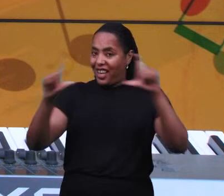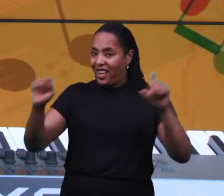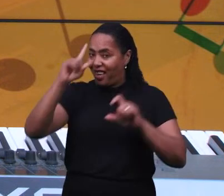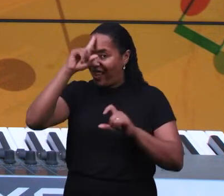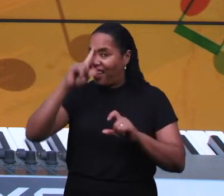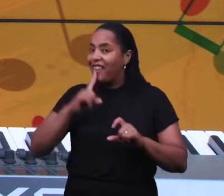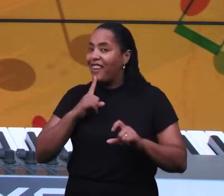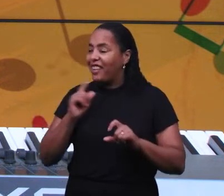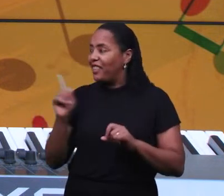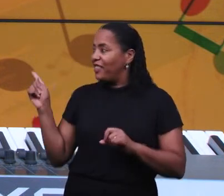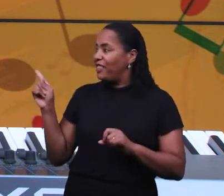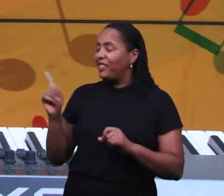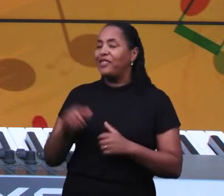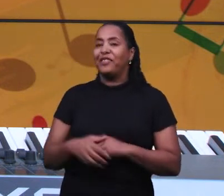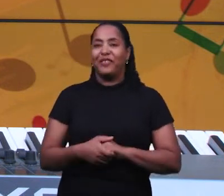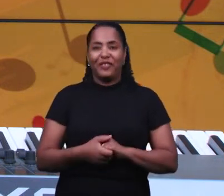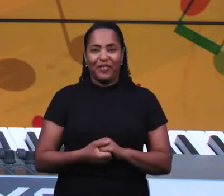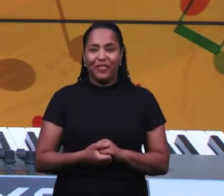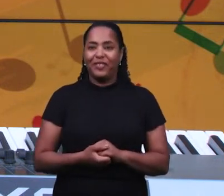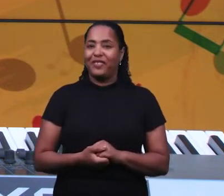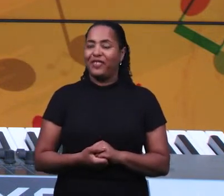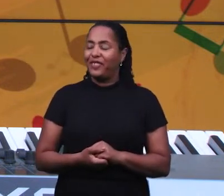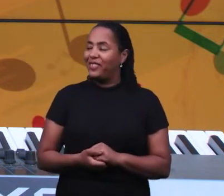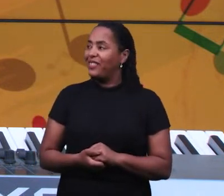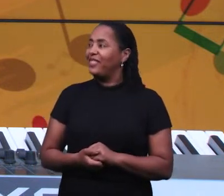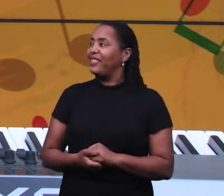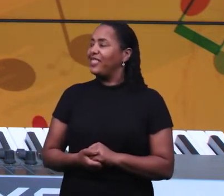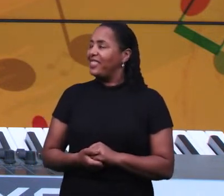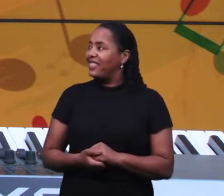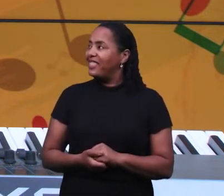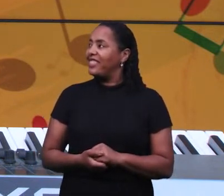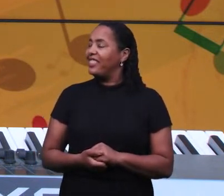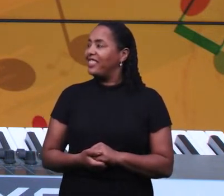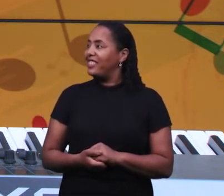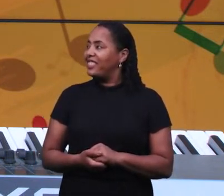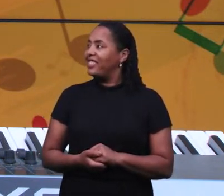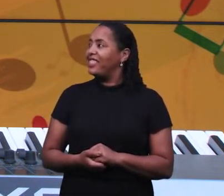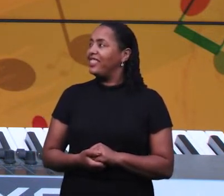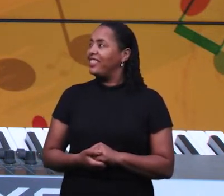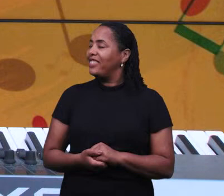Maintenant, la phrase jeune. lá, si, do,